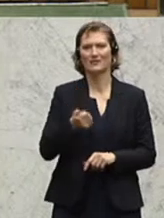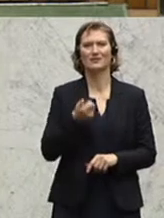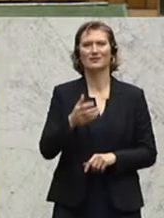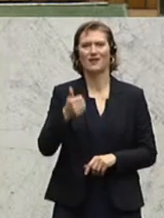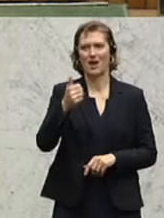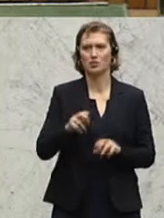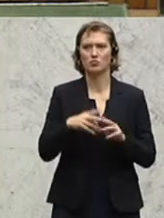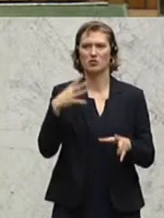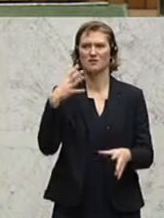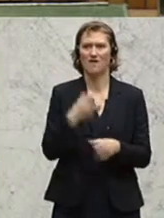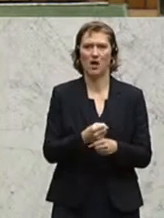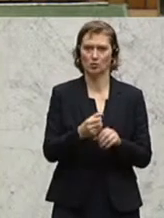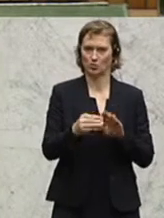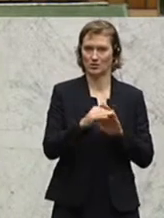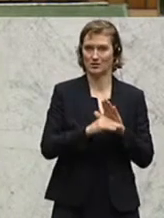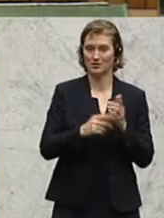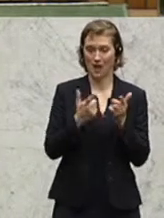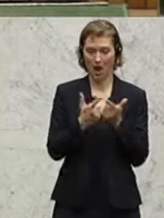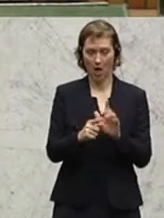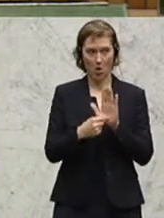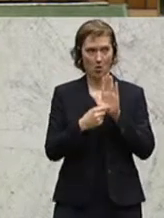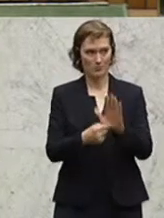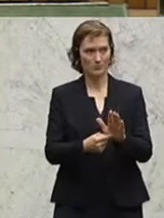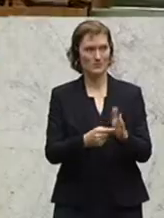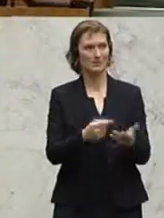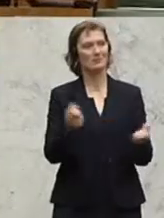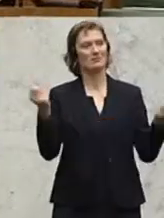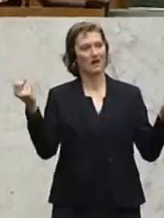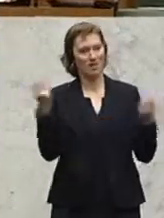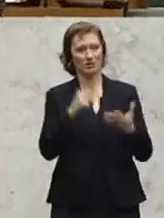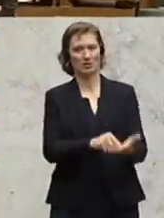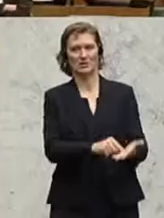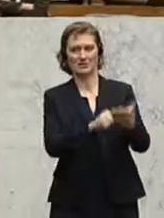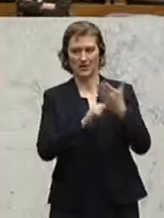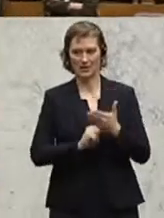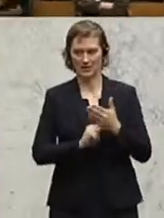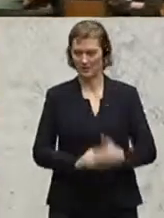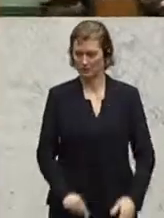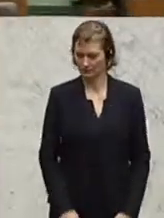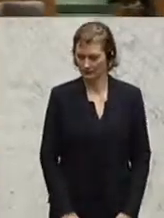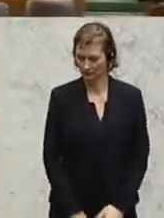1 Bundesverfassungsgesetz erteilen, um ein zustimmendes Zeichen.